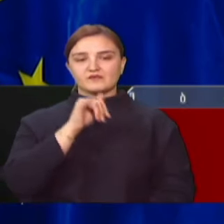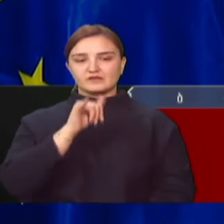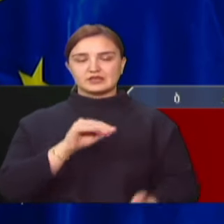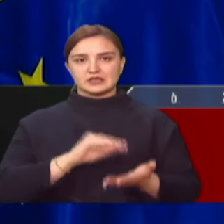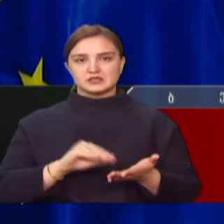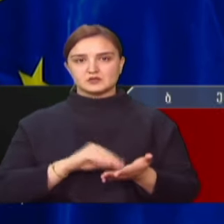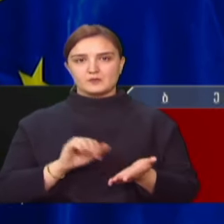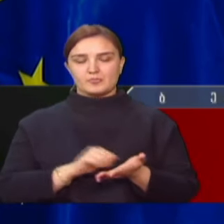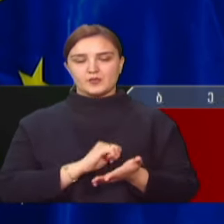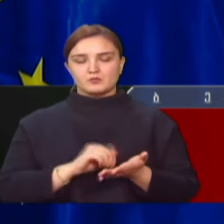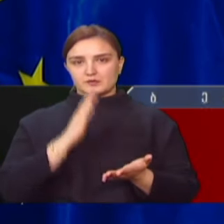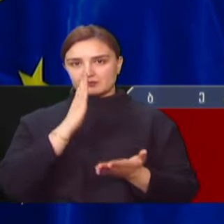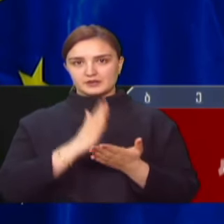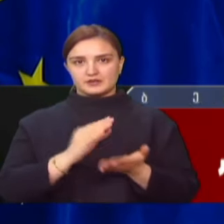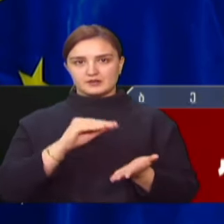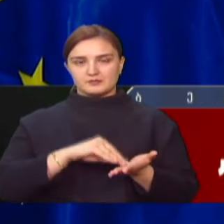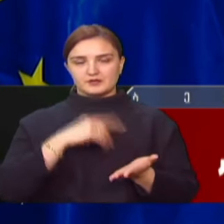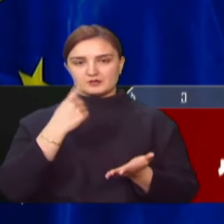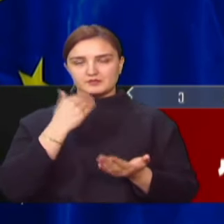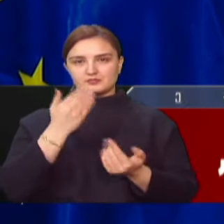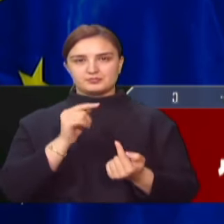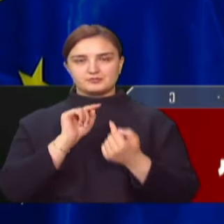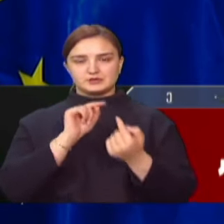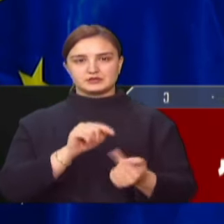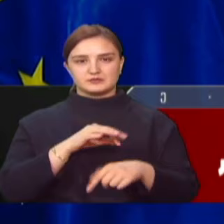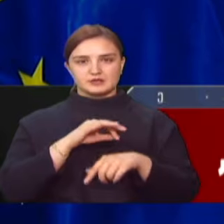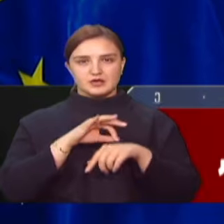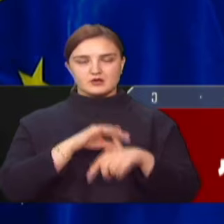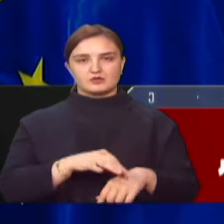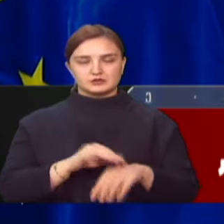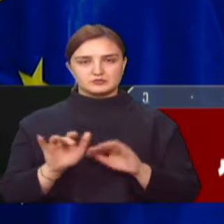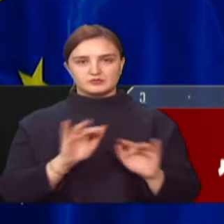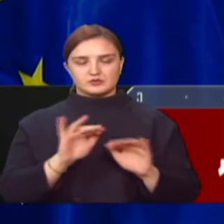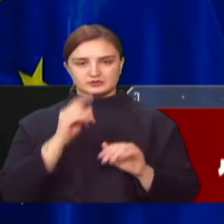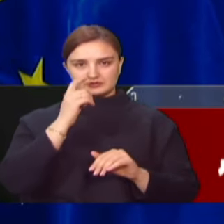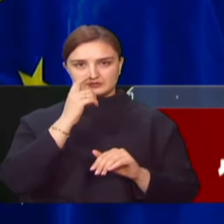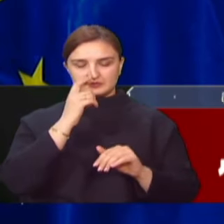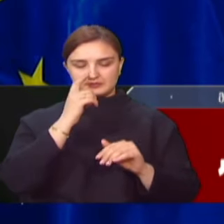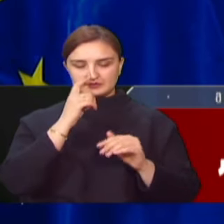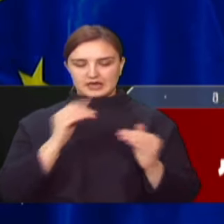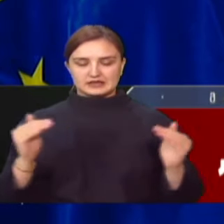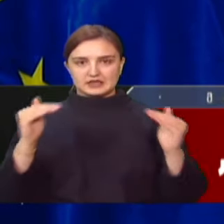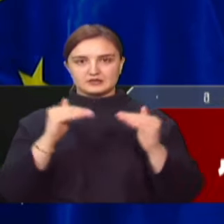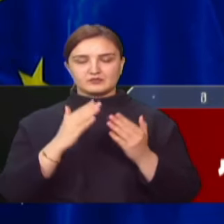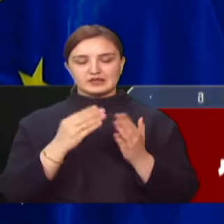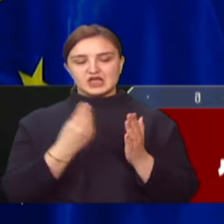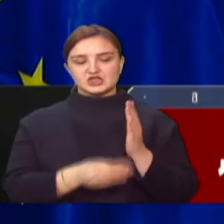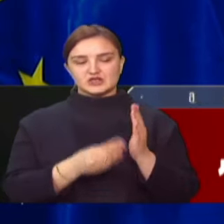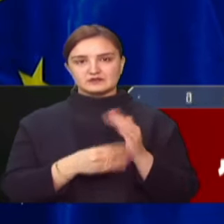სადაც პირდაპირ არის მითითებული, რომ მის წინააღმდეგ განხორციელებული ღონისძიებები გათანაბრებულია